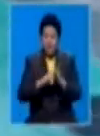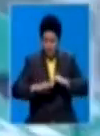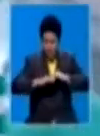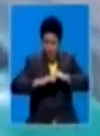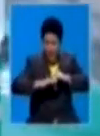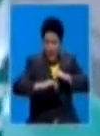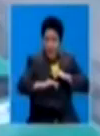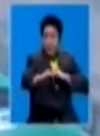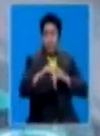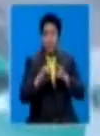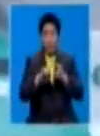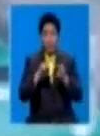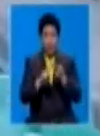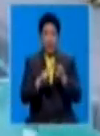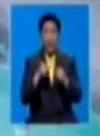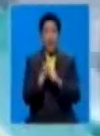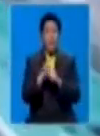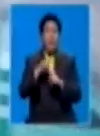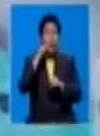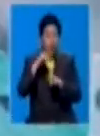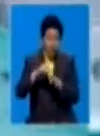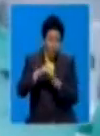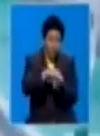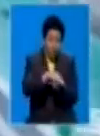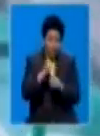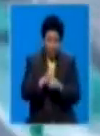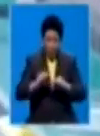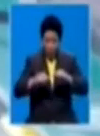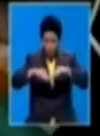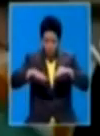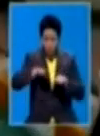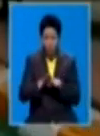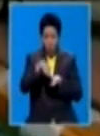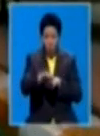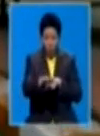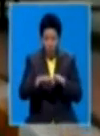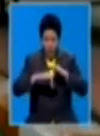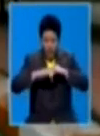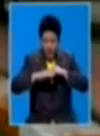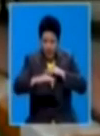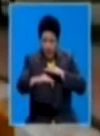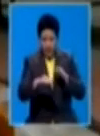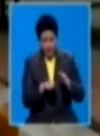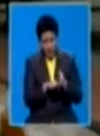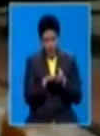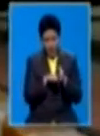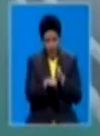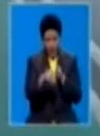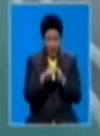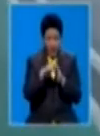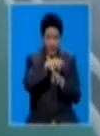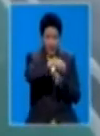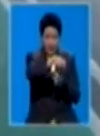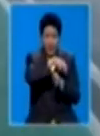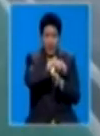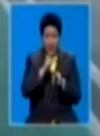เรียบปรับระดับรางรับน้ำฝาท่อระบายน้ำปรับช่องทางเดินถนนให้มีความเหมาะสมปรับช่องทางจักรยาน